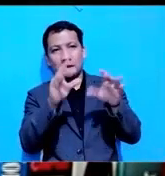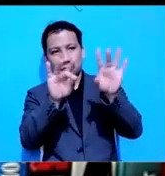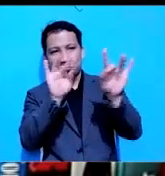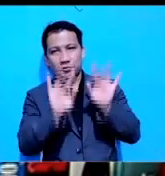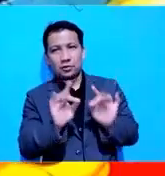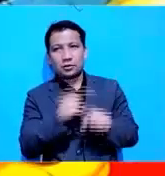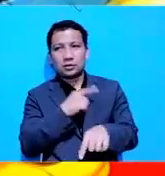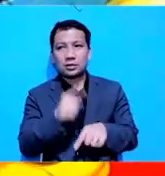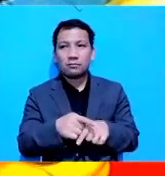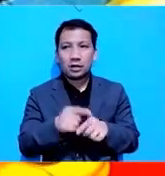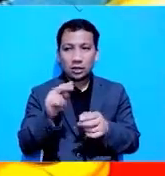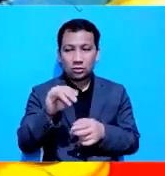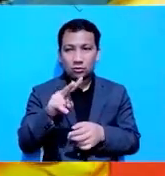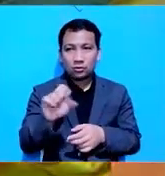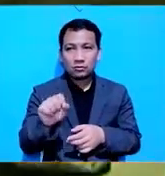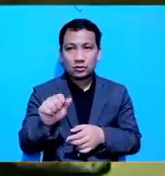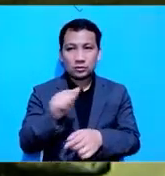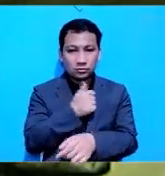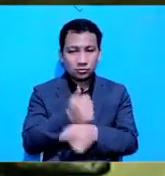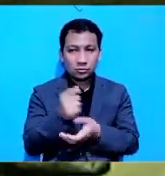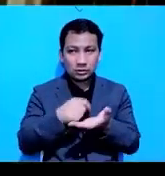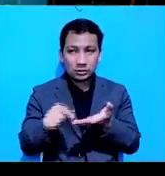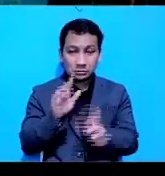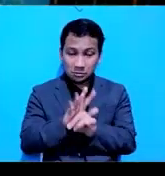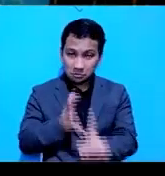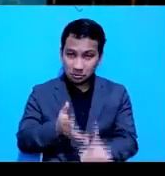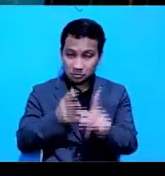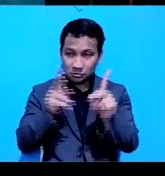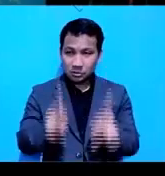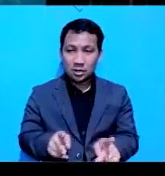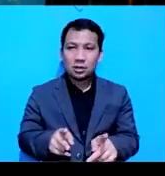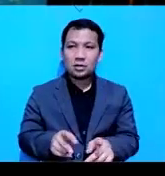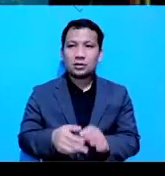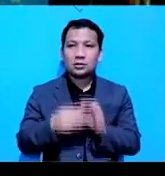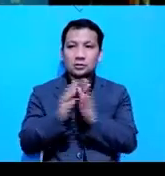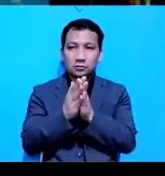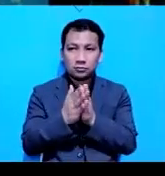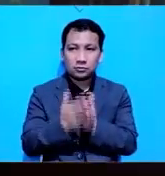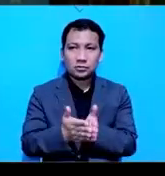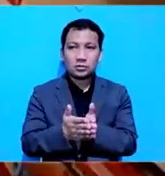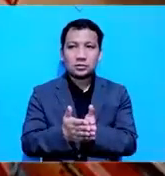nobela, autobiography ng mga sikat na tao, at mga libro na naging pelikula.